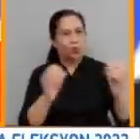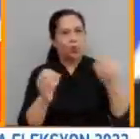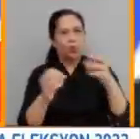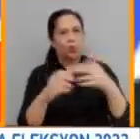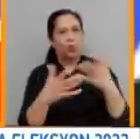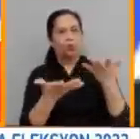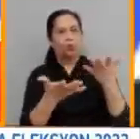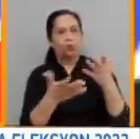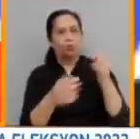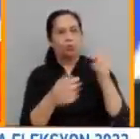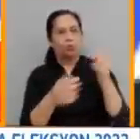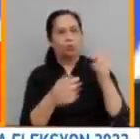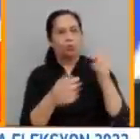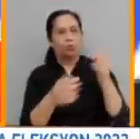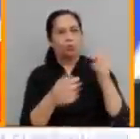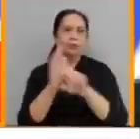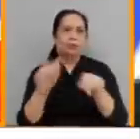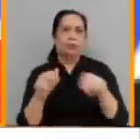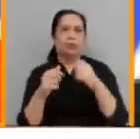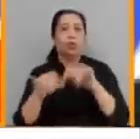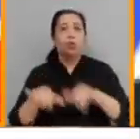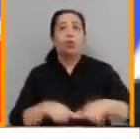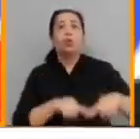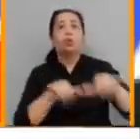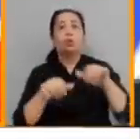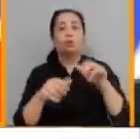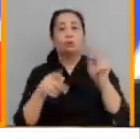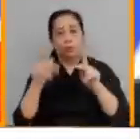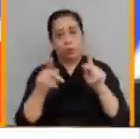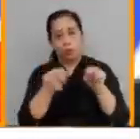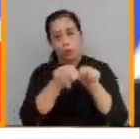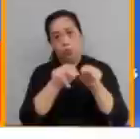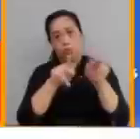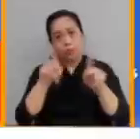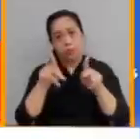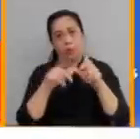like for the common tao at sa mga mahirap.